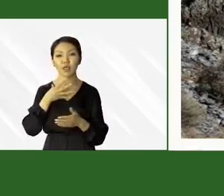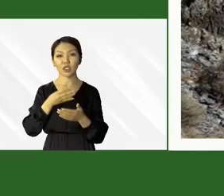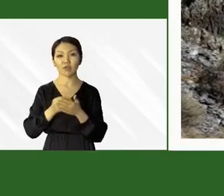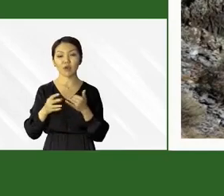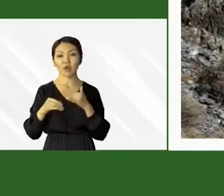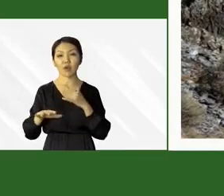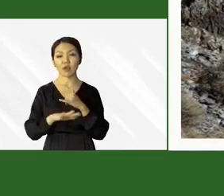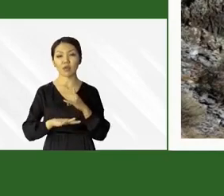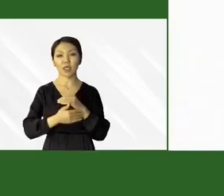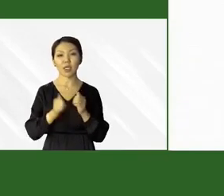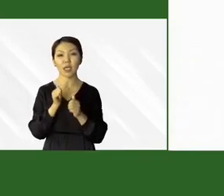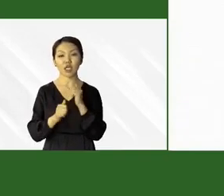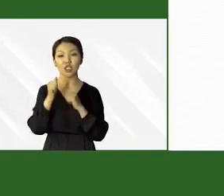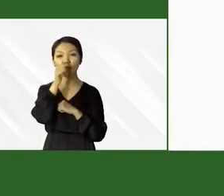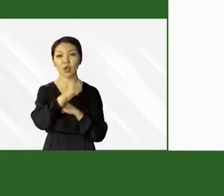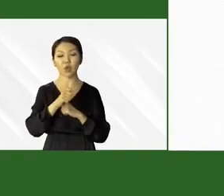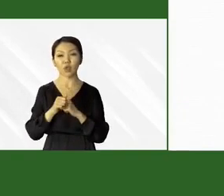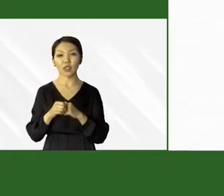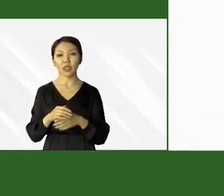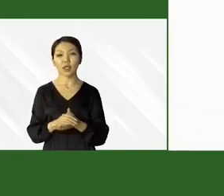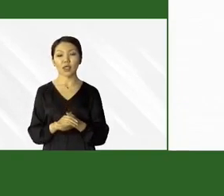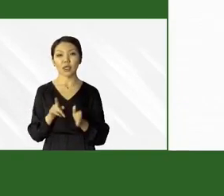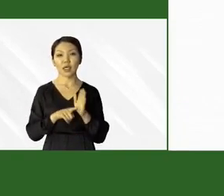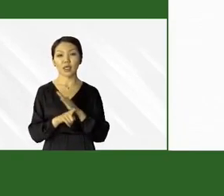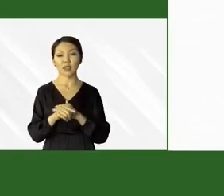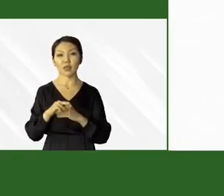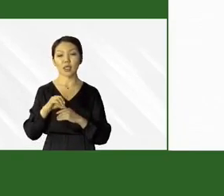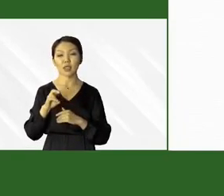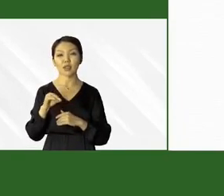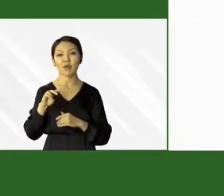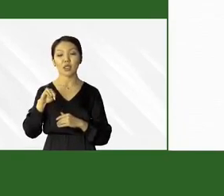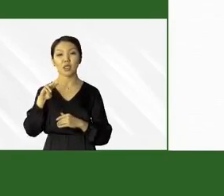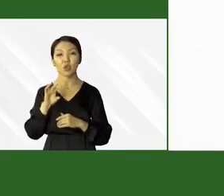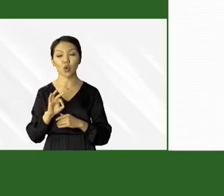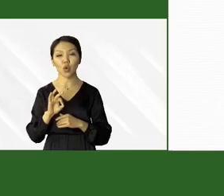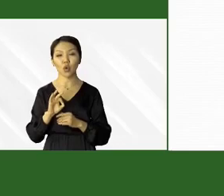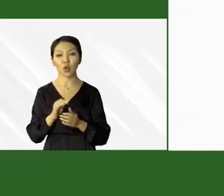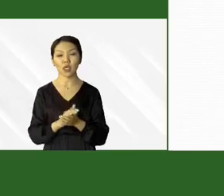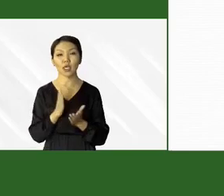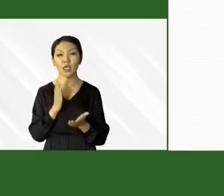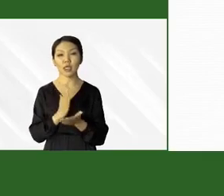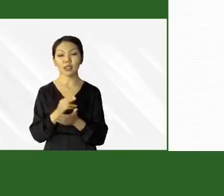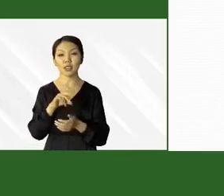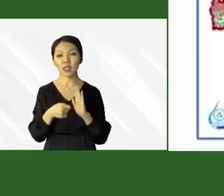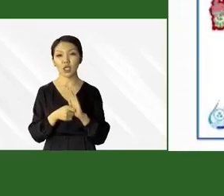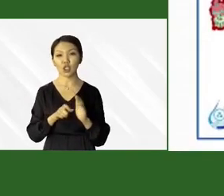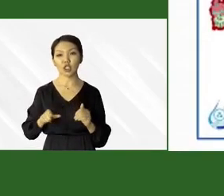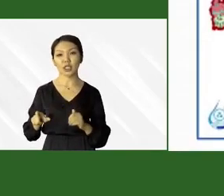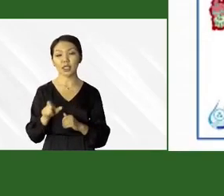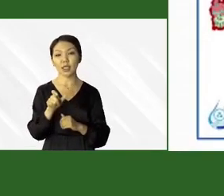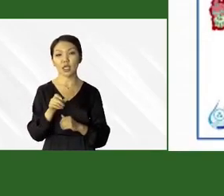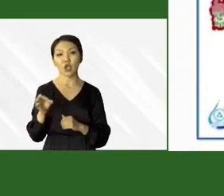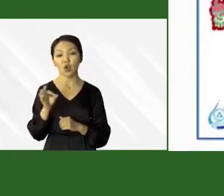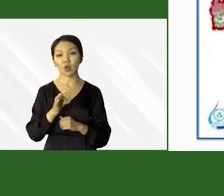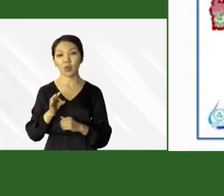для каждого года. На гребне Талаского Алатау располагаются ледники, питающие реки области.